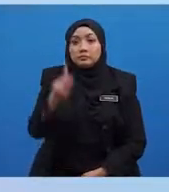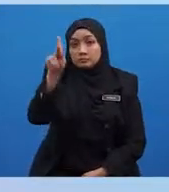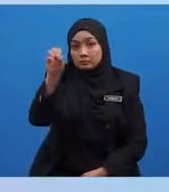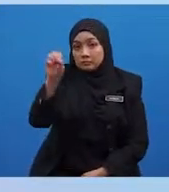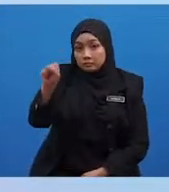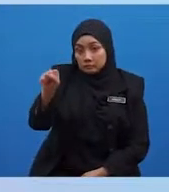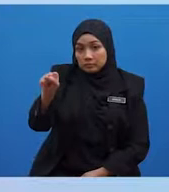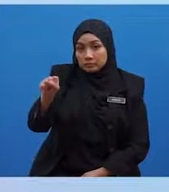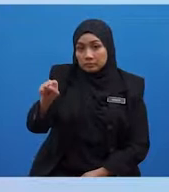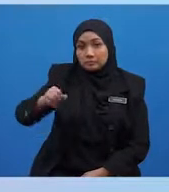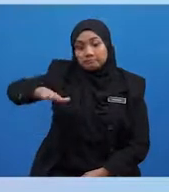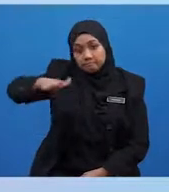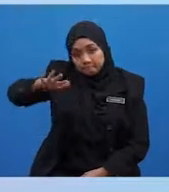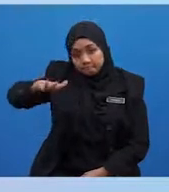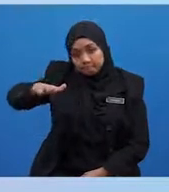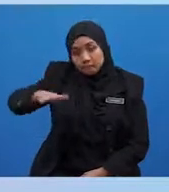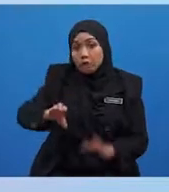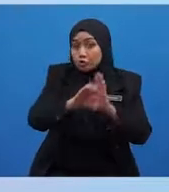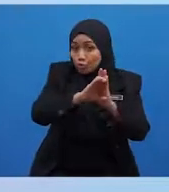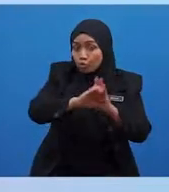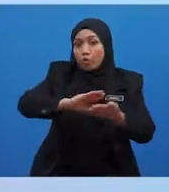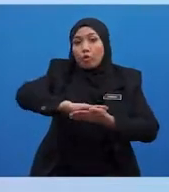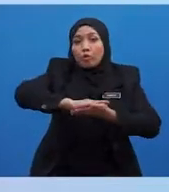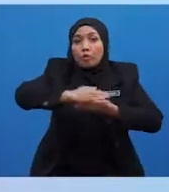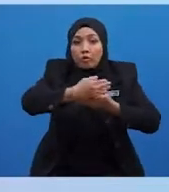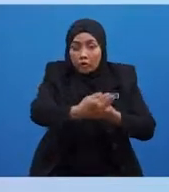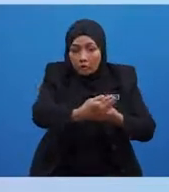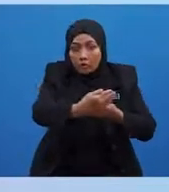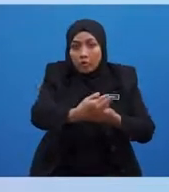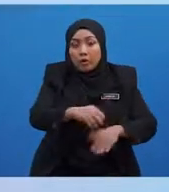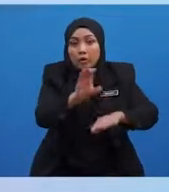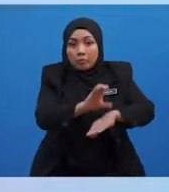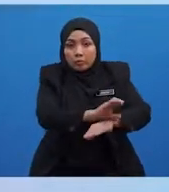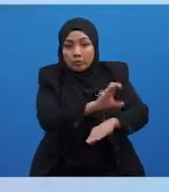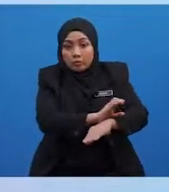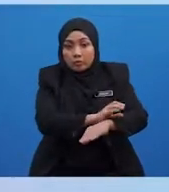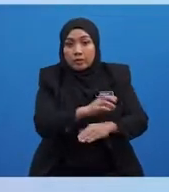Contohnya, komputer riba, komputer, kamera dan telefon bimbit.